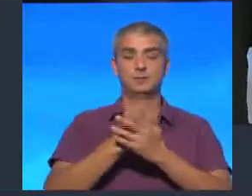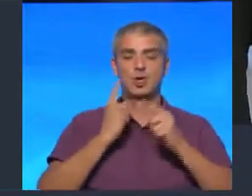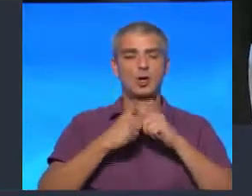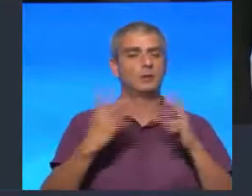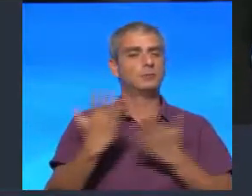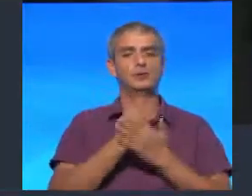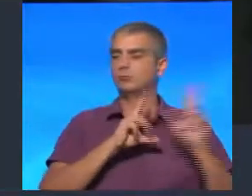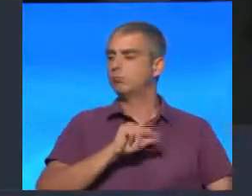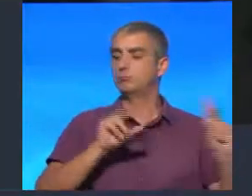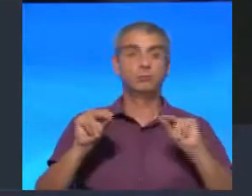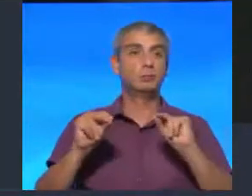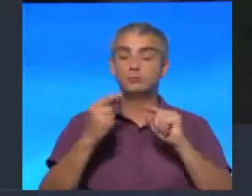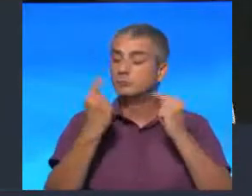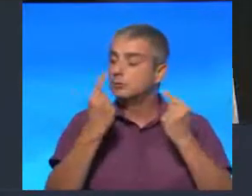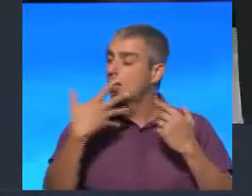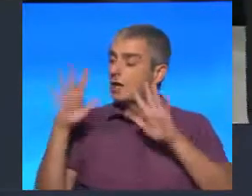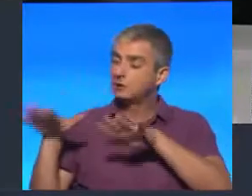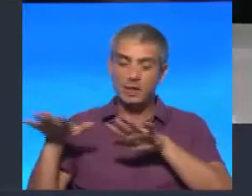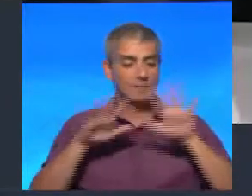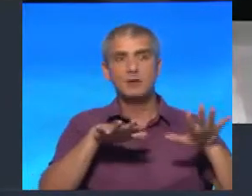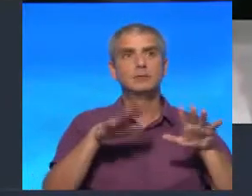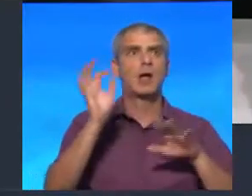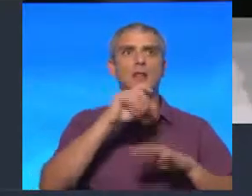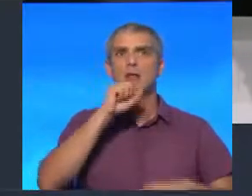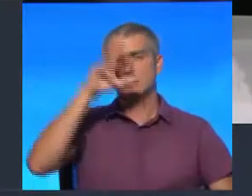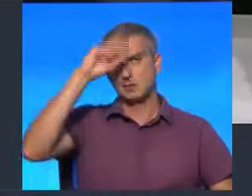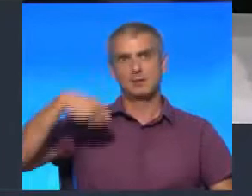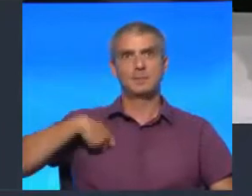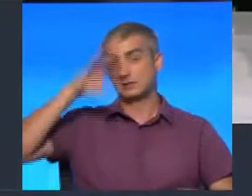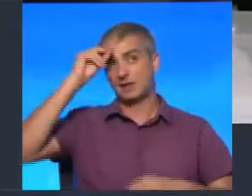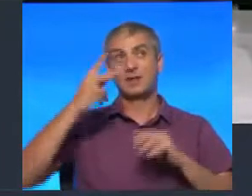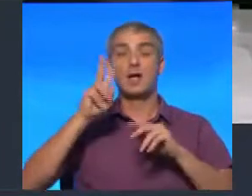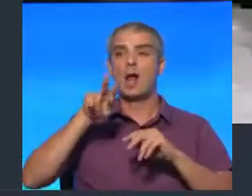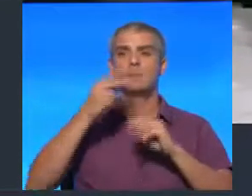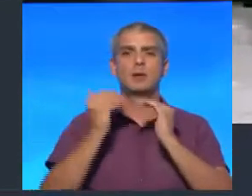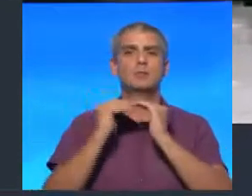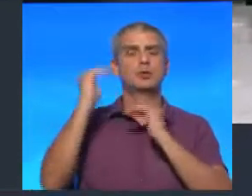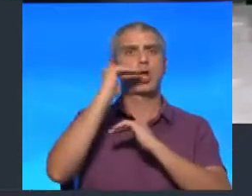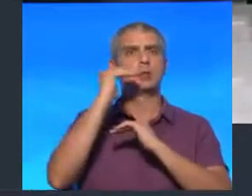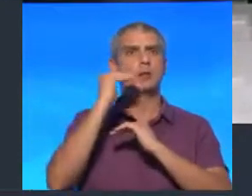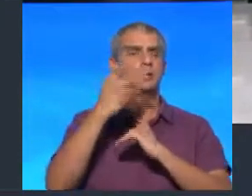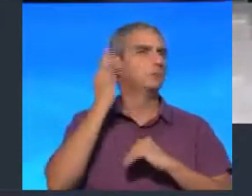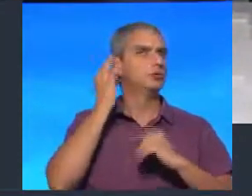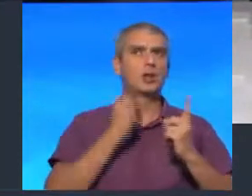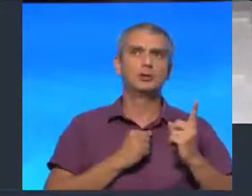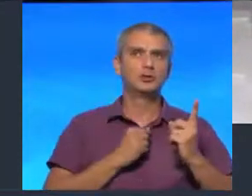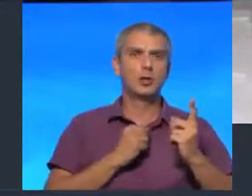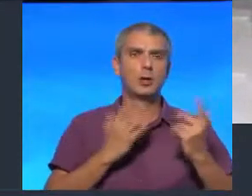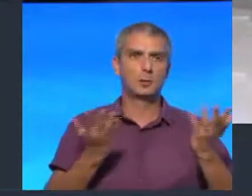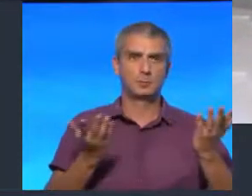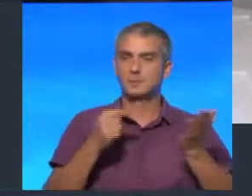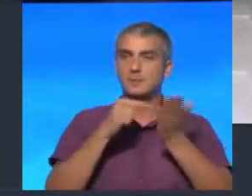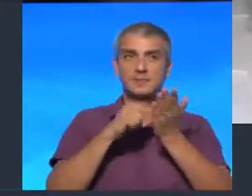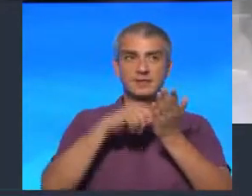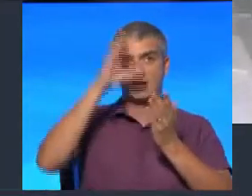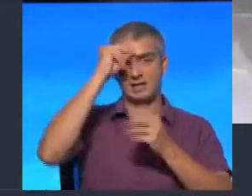הדבר על השקל, עדיין הפנסיה של הגבר תהיה גבוהה בערך ב-2,000 שקלים בממוצע משל האישה. זה מפני שהגבר